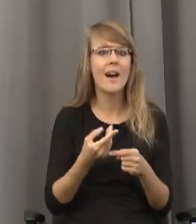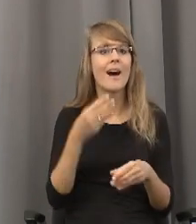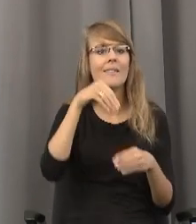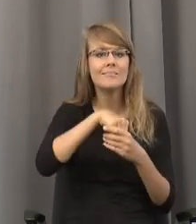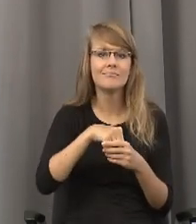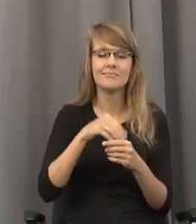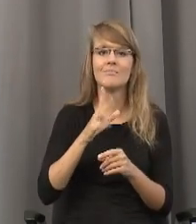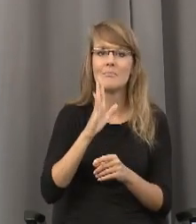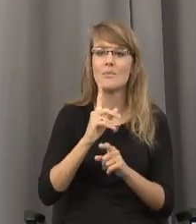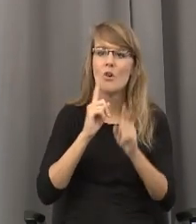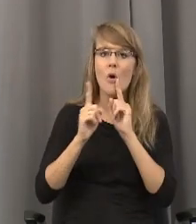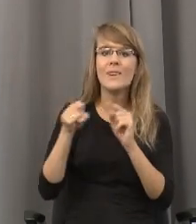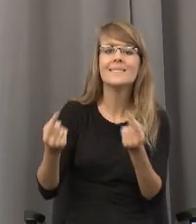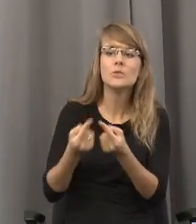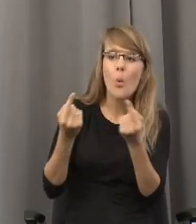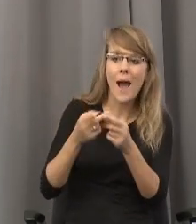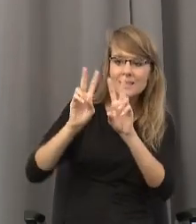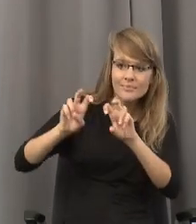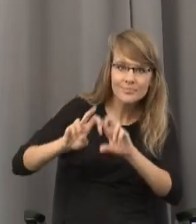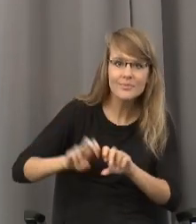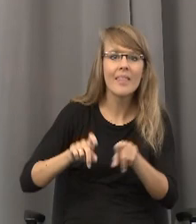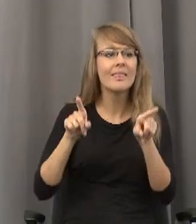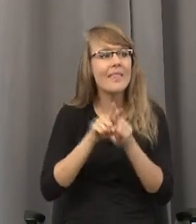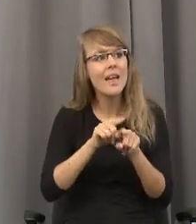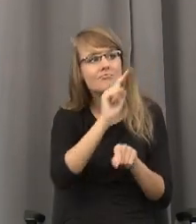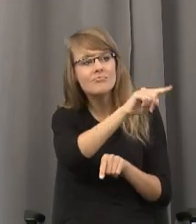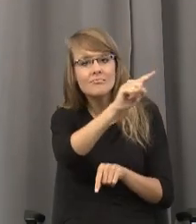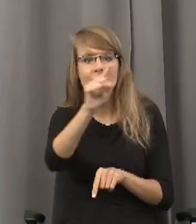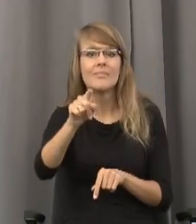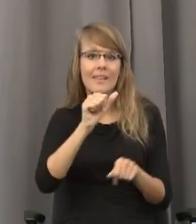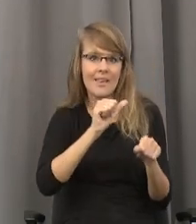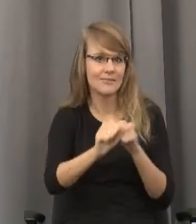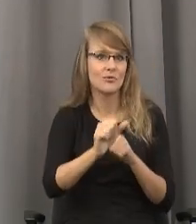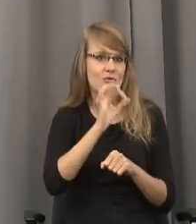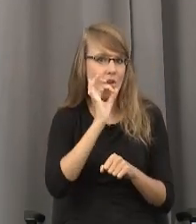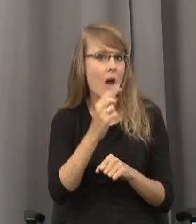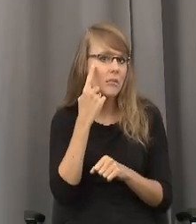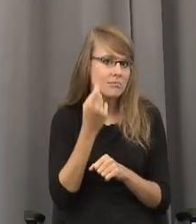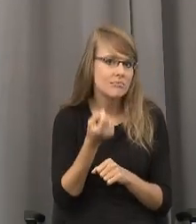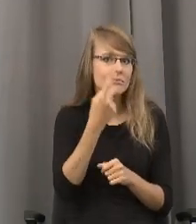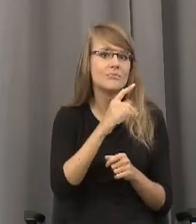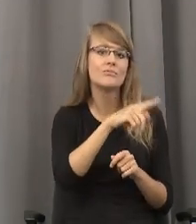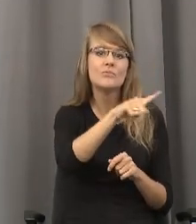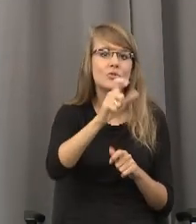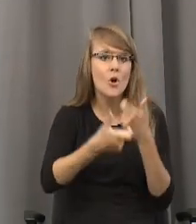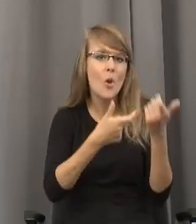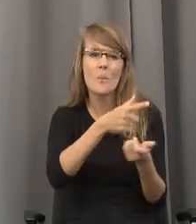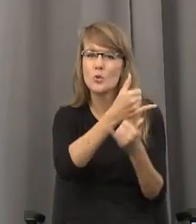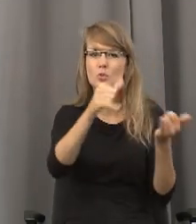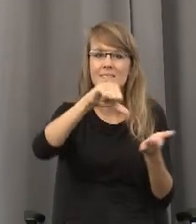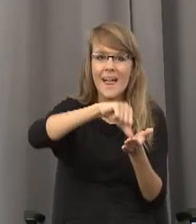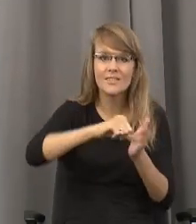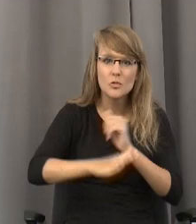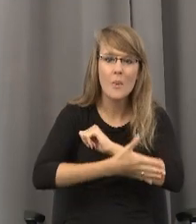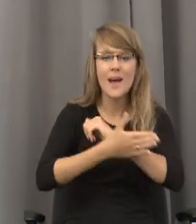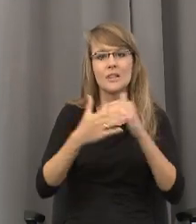diagnozie sytuacji, jak i tym dobrym praktykom, które są stosowane przez centra wsparcia, organizacje pozarządowe,